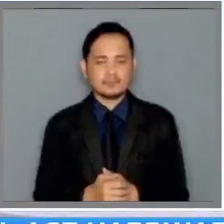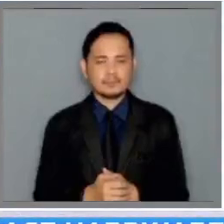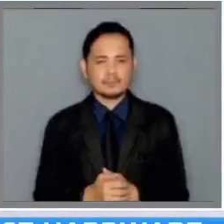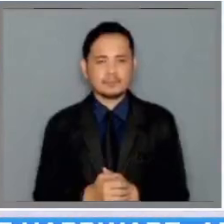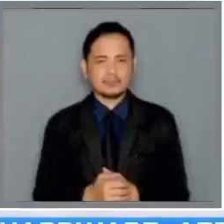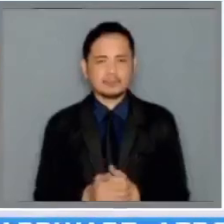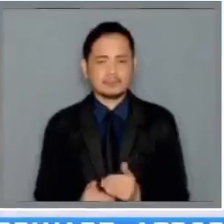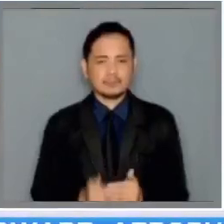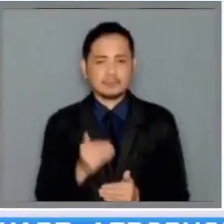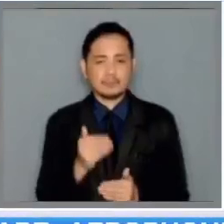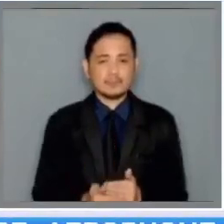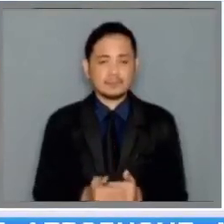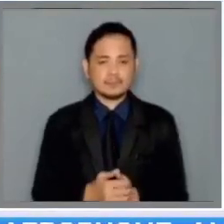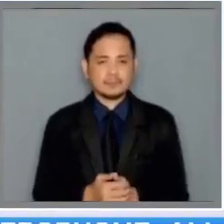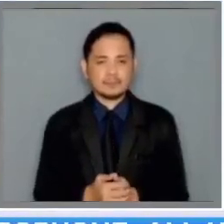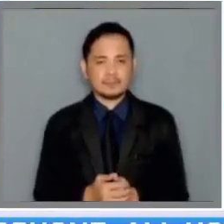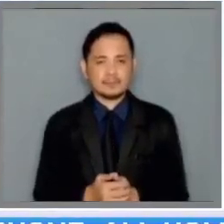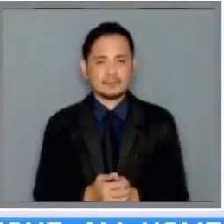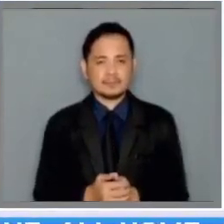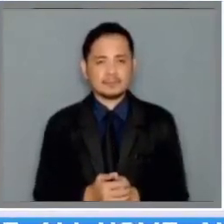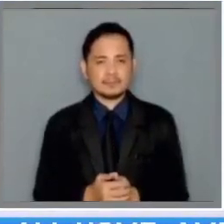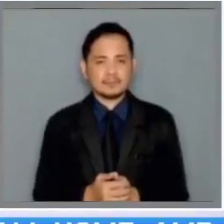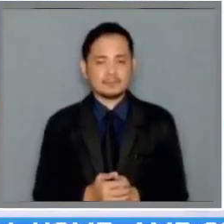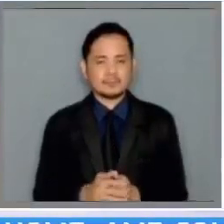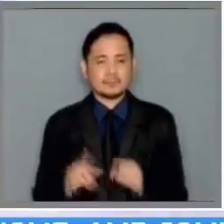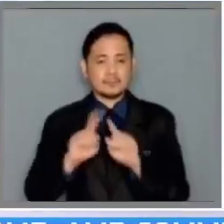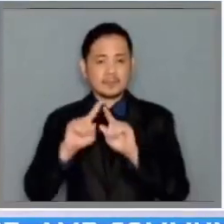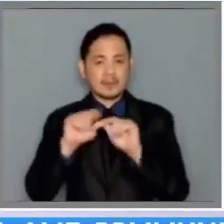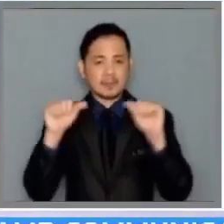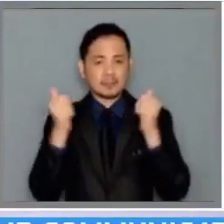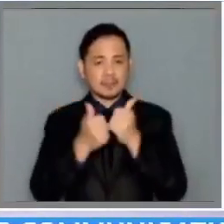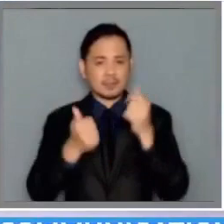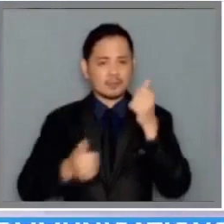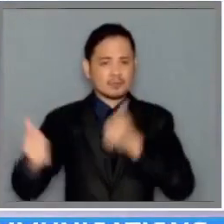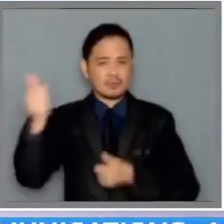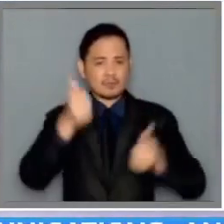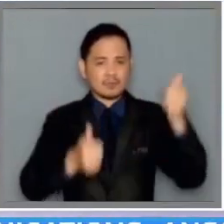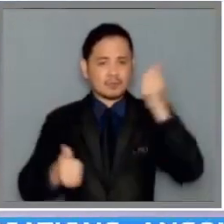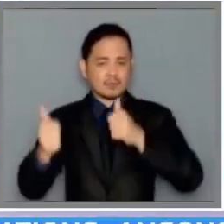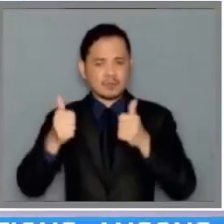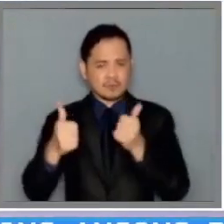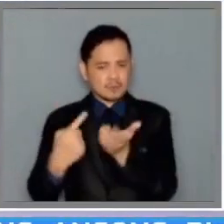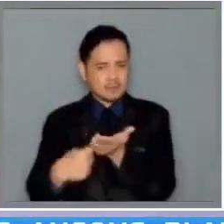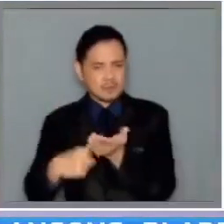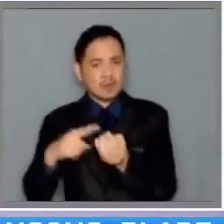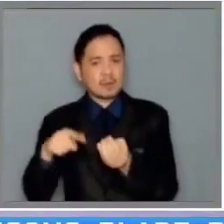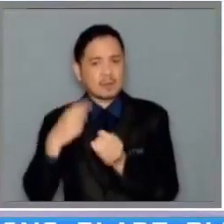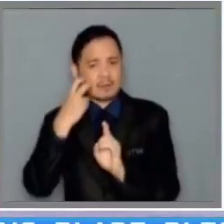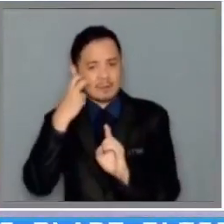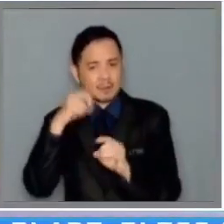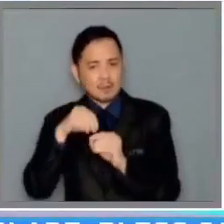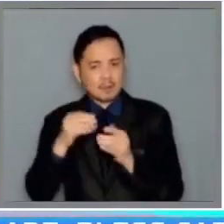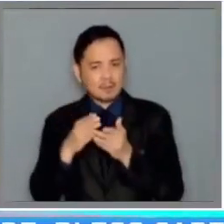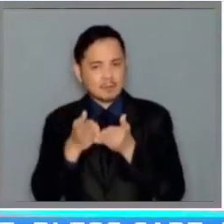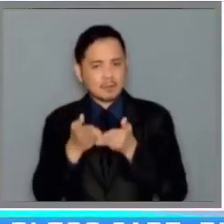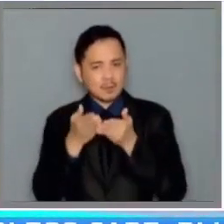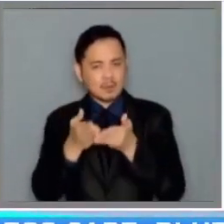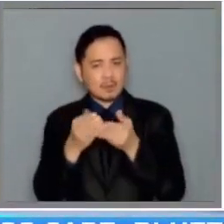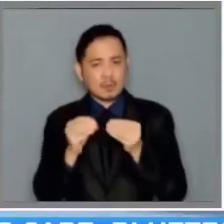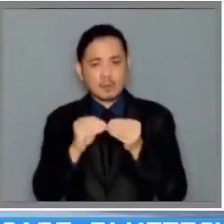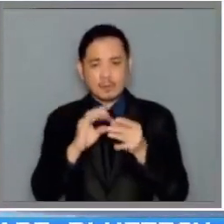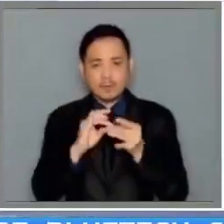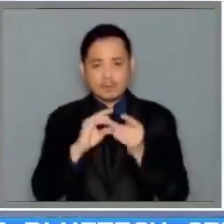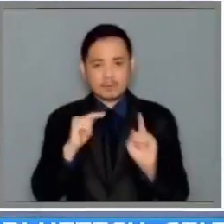Gumulong ang bagong pagsasanay ng iba't ibang ahensya laban sa mga krimen sa dagat. May ulat on the spot si Cedric Castillo.